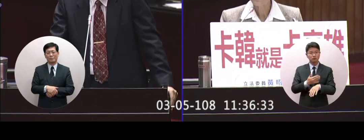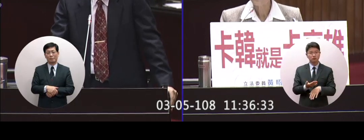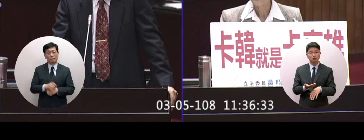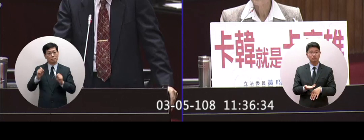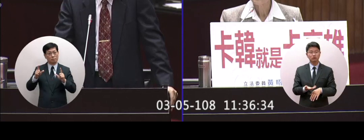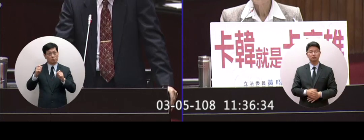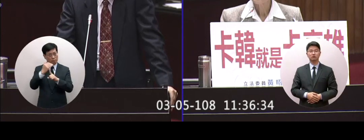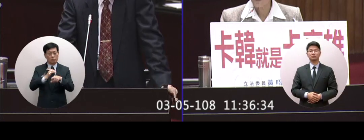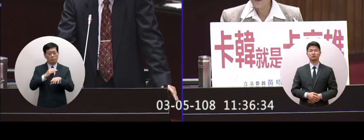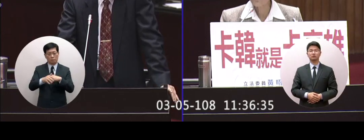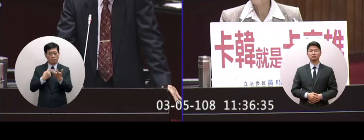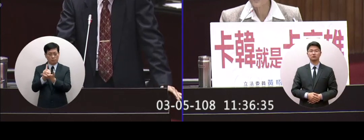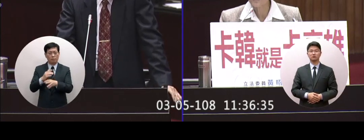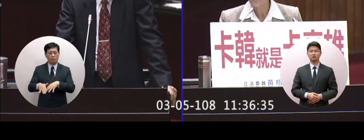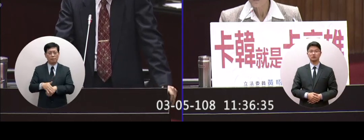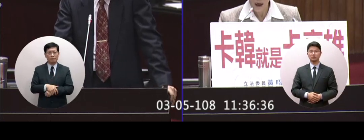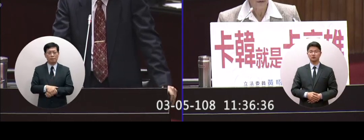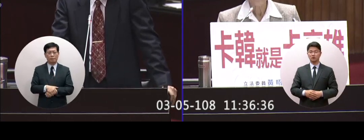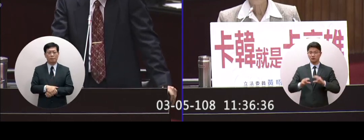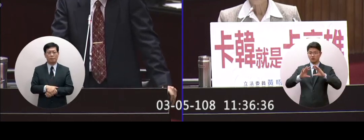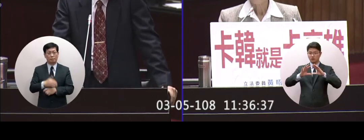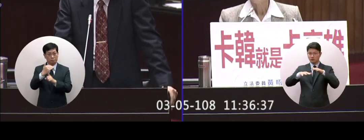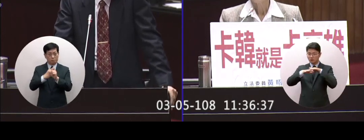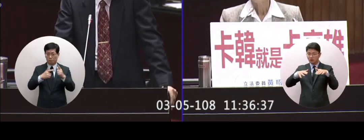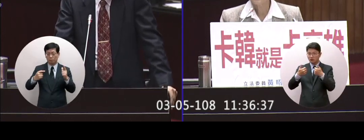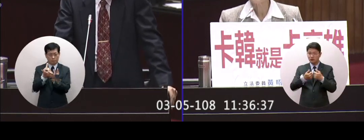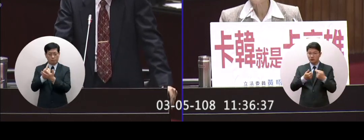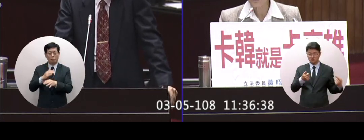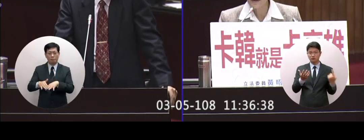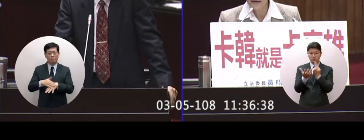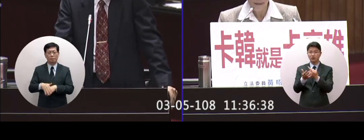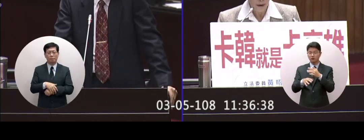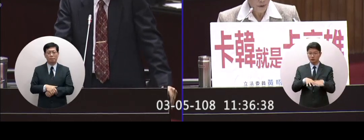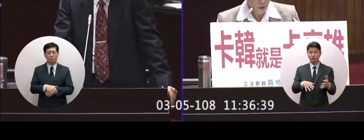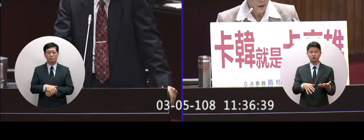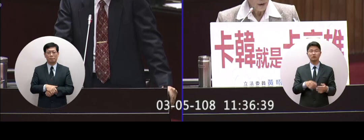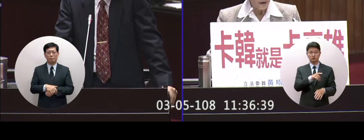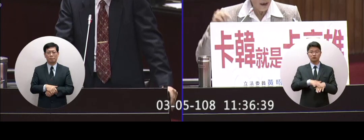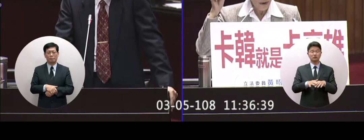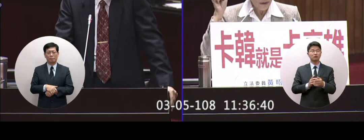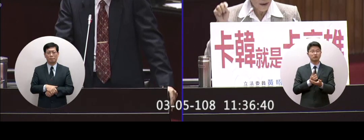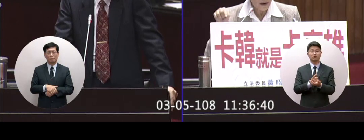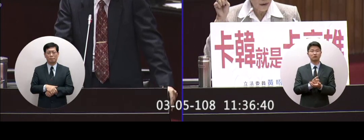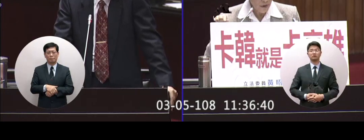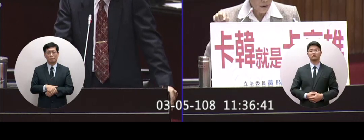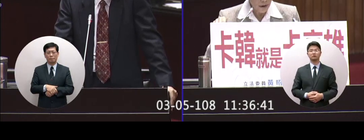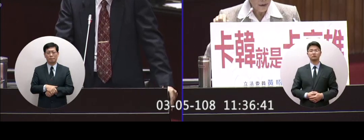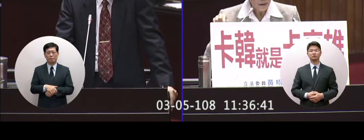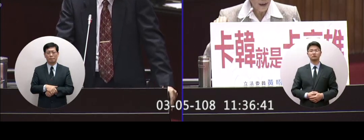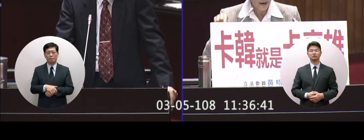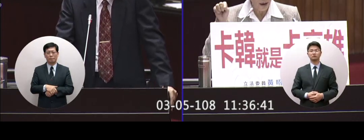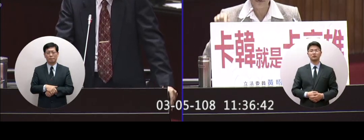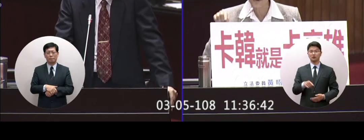不同层级的参加， 保安会会参加， 不同层级的参加方式、 啊、你会参加嘛，对不对？那么这个东